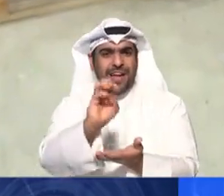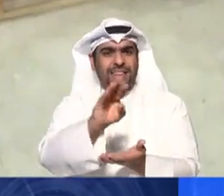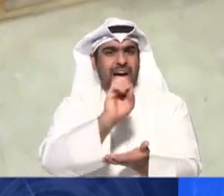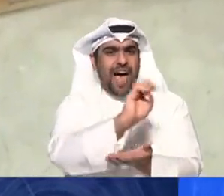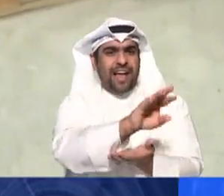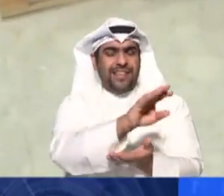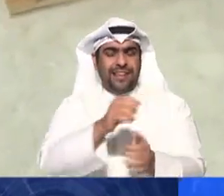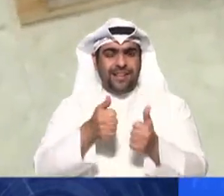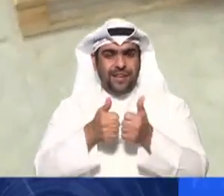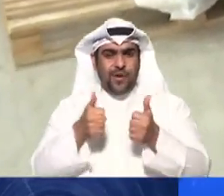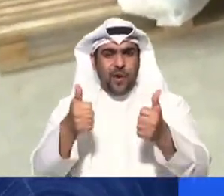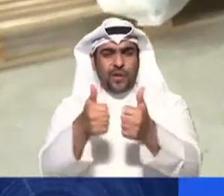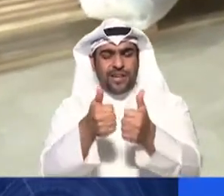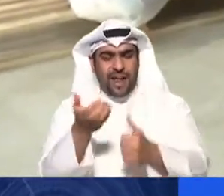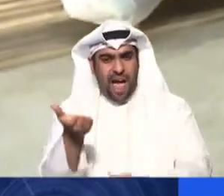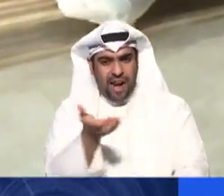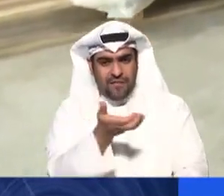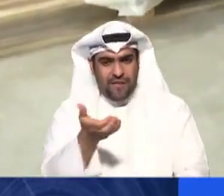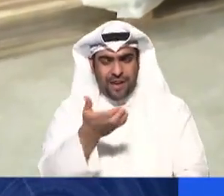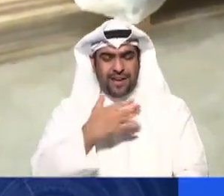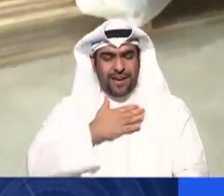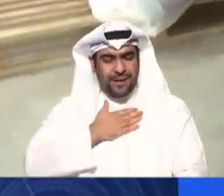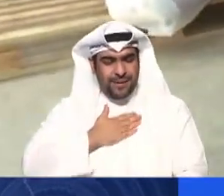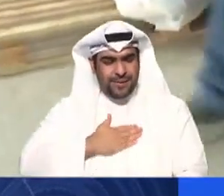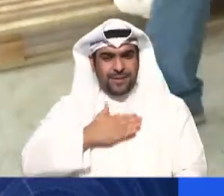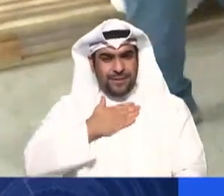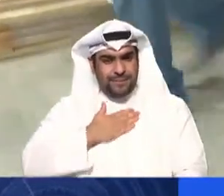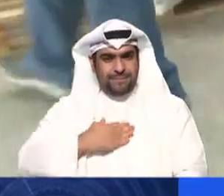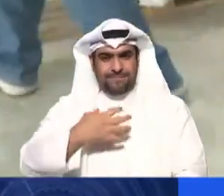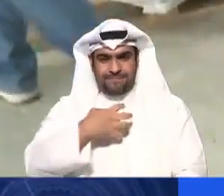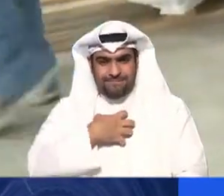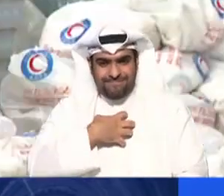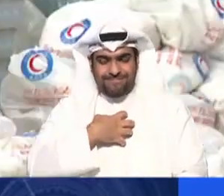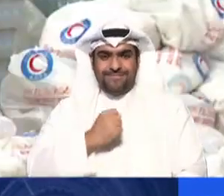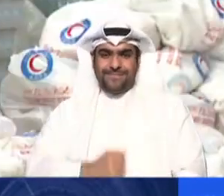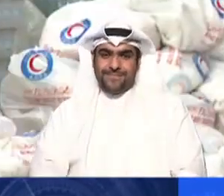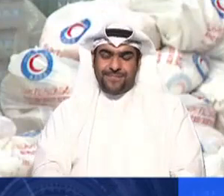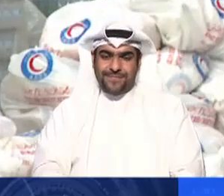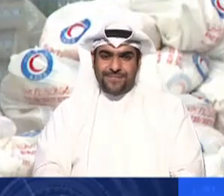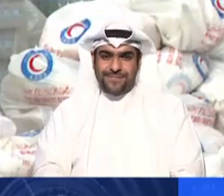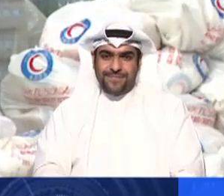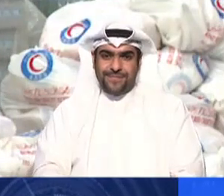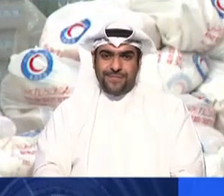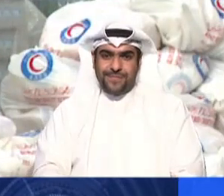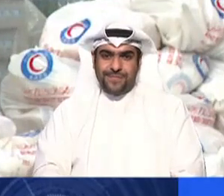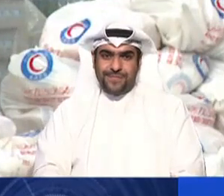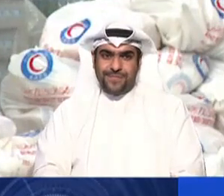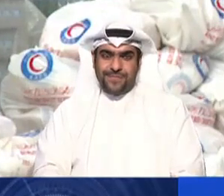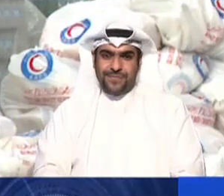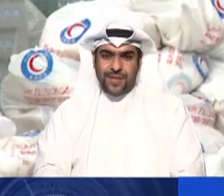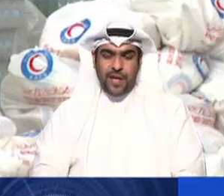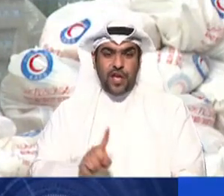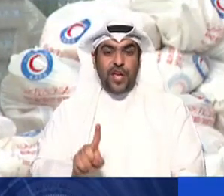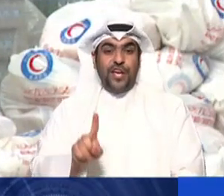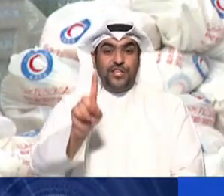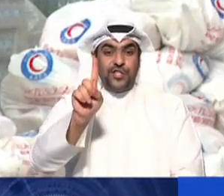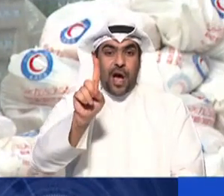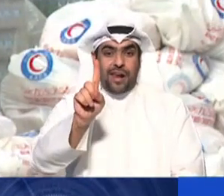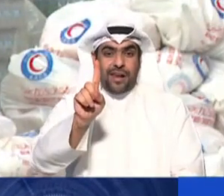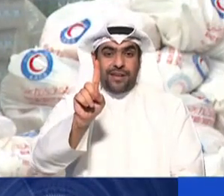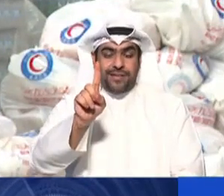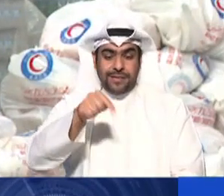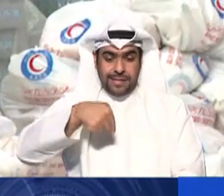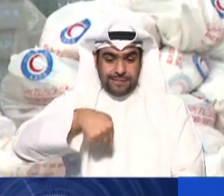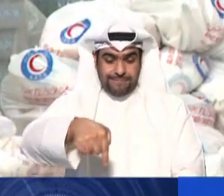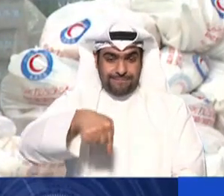والمحتاجة وللتخفيف عنهم من خلال هذا المشروع. طبعا راح يكون عندنا إن شاء الله مع بداية